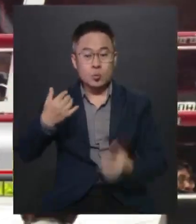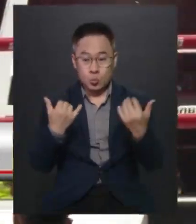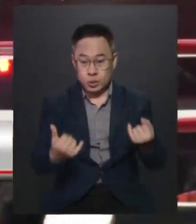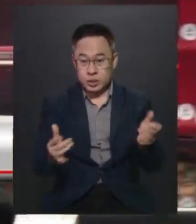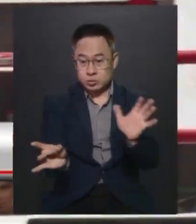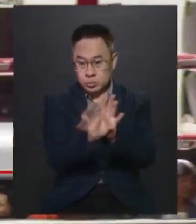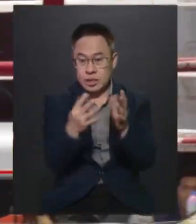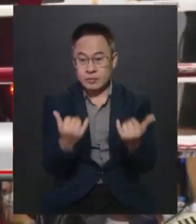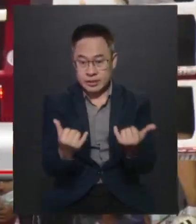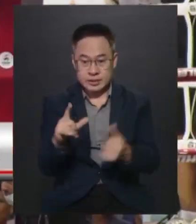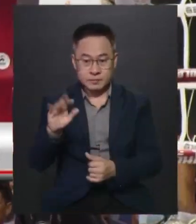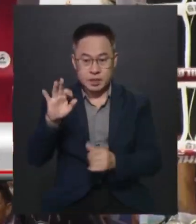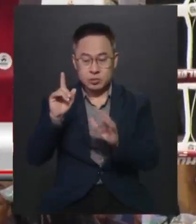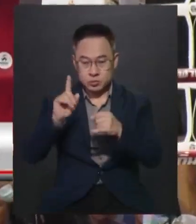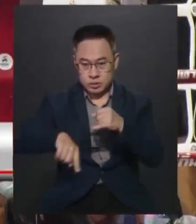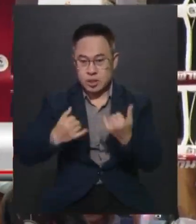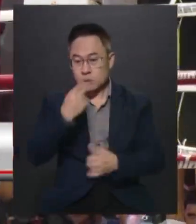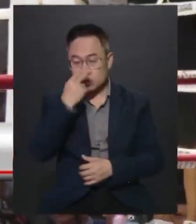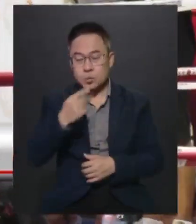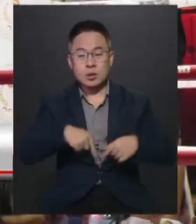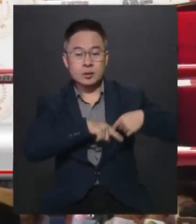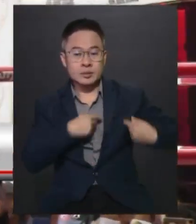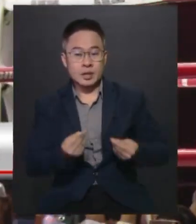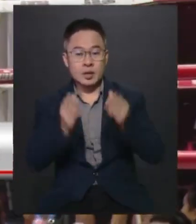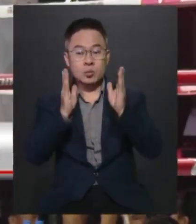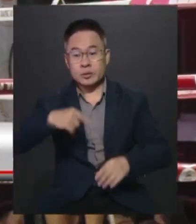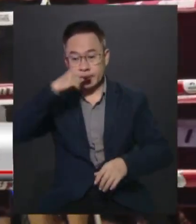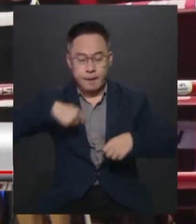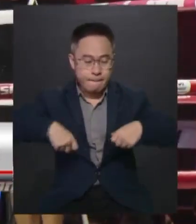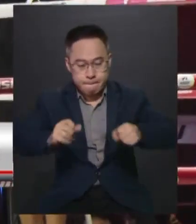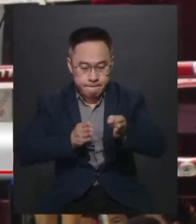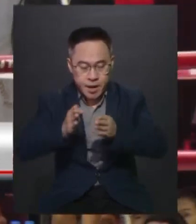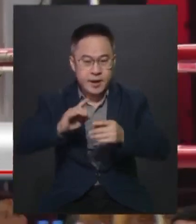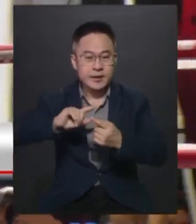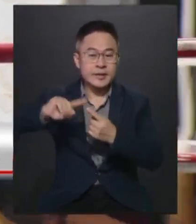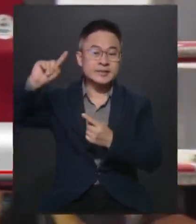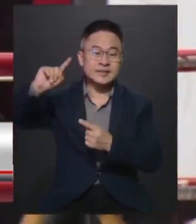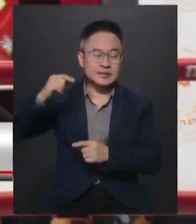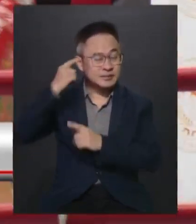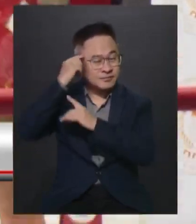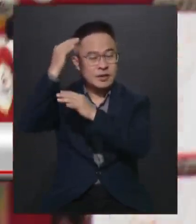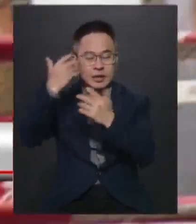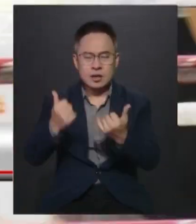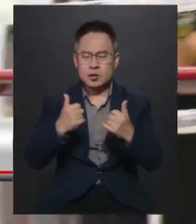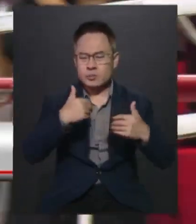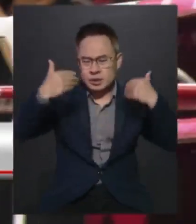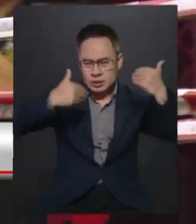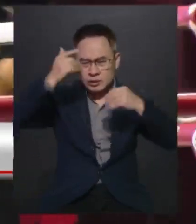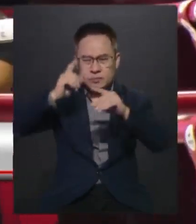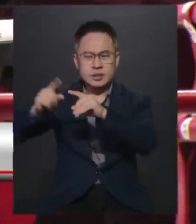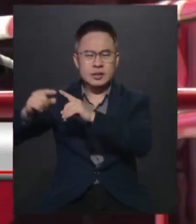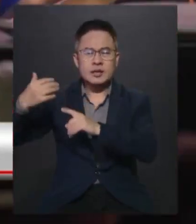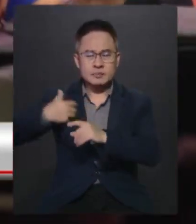ะครับยังไงก็ตามรุ้นตามเชียร์นักบิดไทยแล้วก็ชมลีลานักบิดระดับโลกนอกเหนือจากนั้นยังมีกิจกรรมต่างๆมากมายนะครับ